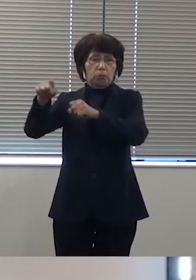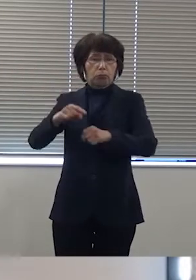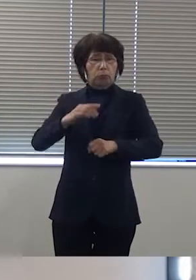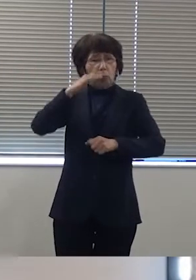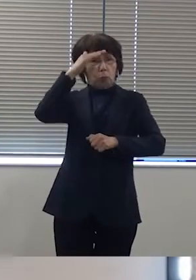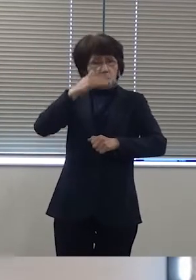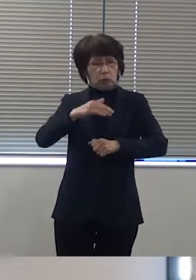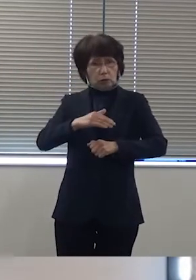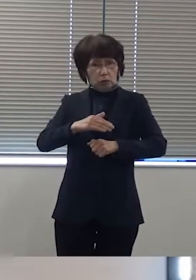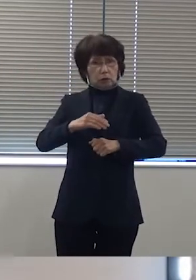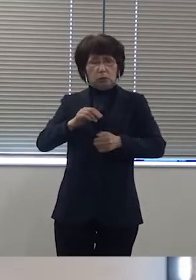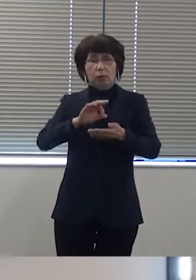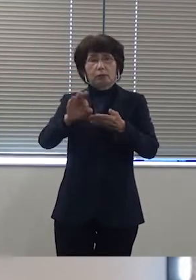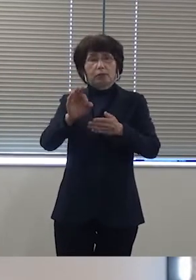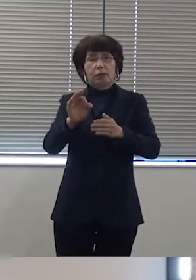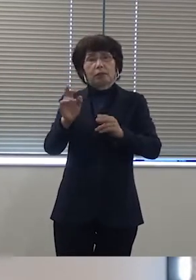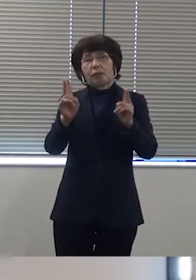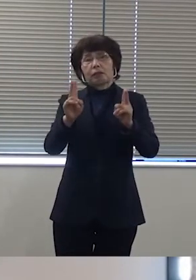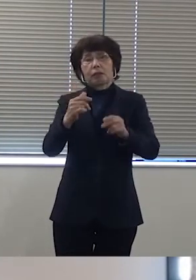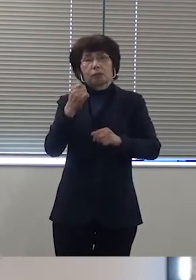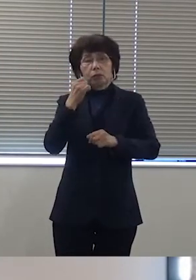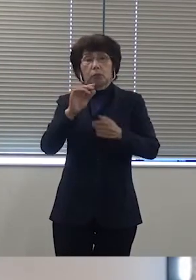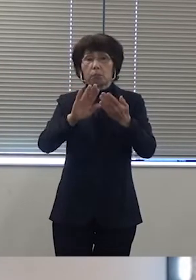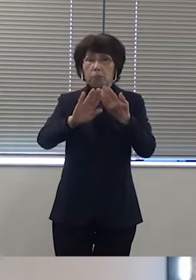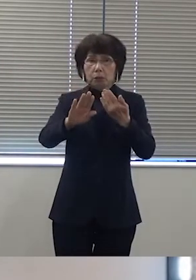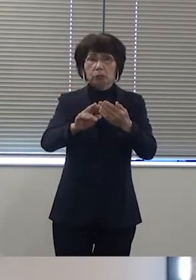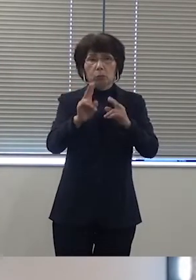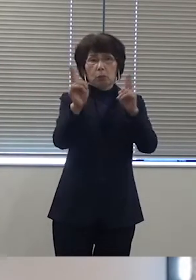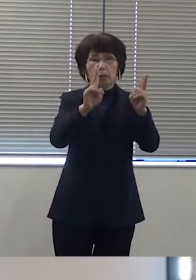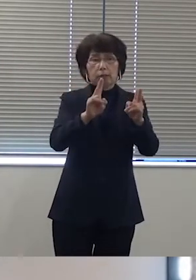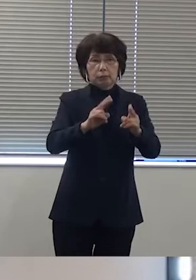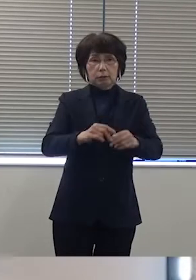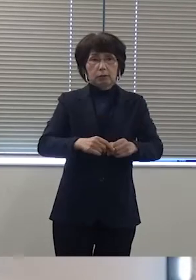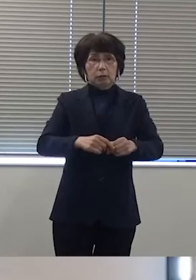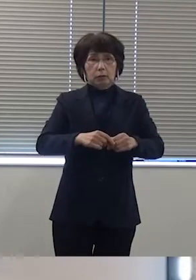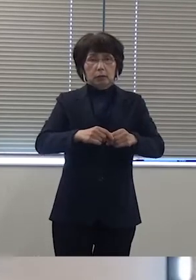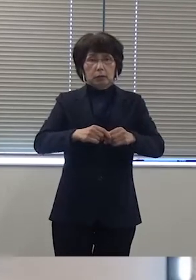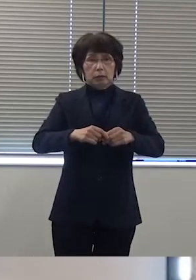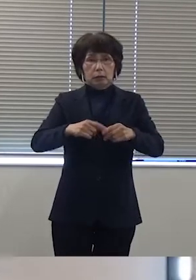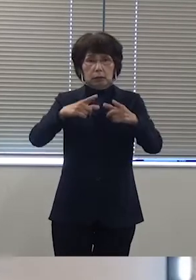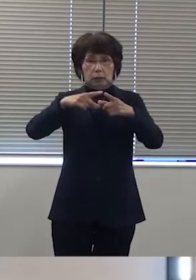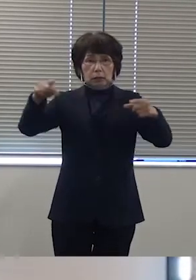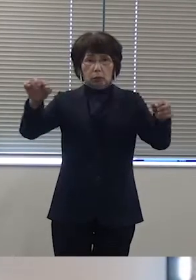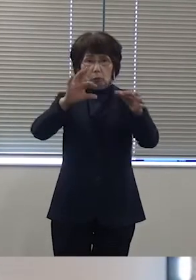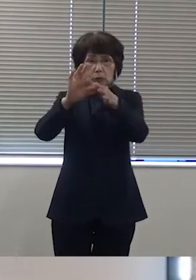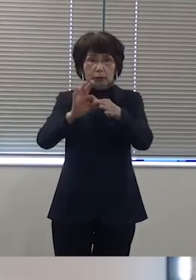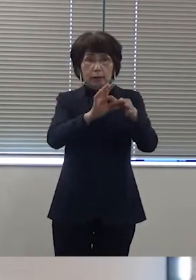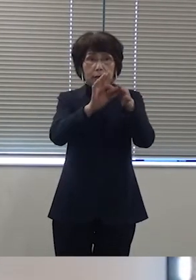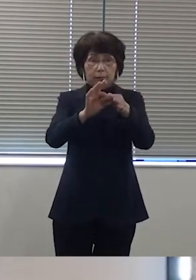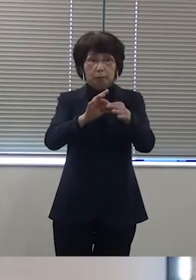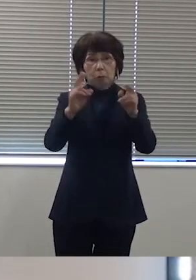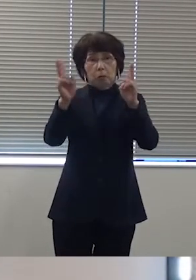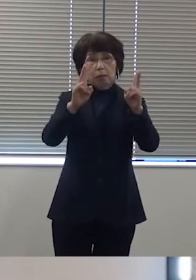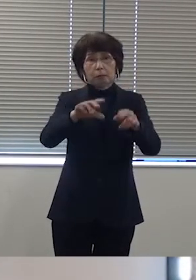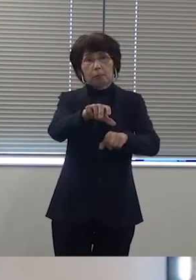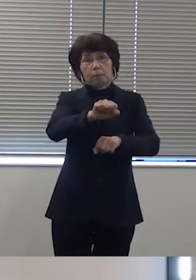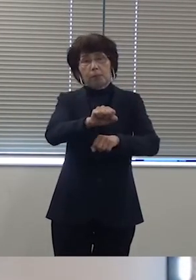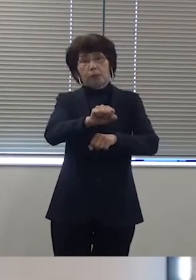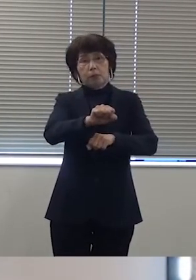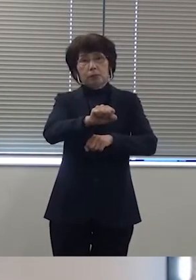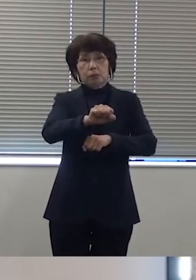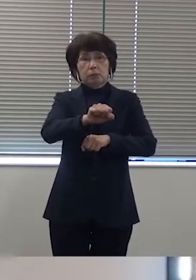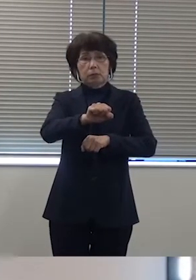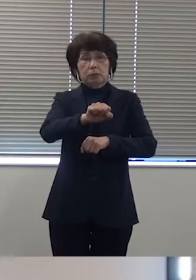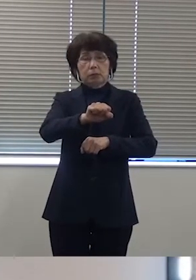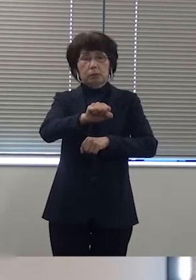と別ルートので、それで、まあ、大体市内入ってきた時は、市内の運送業は、